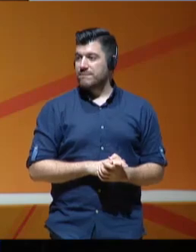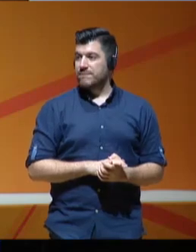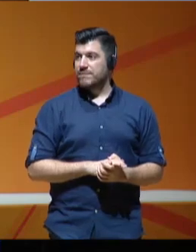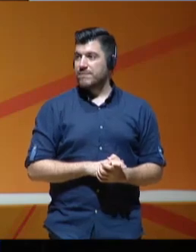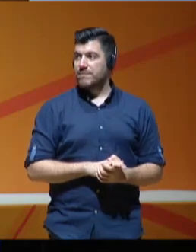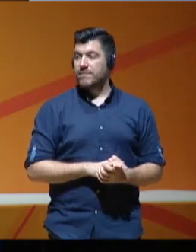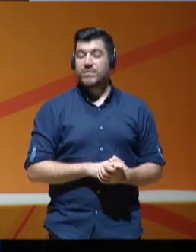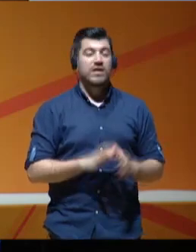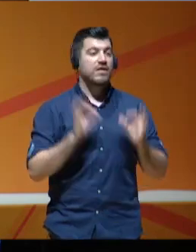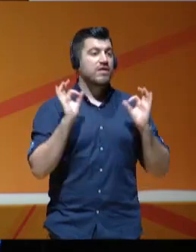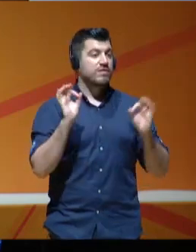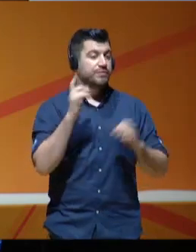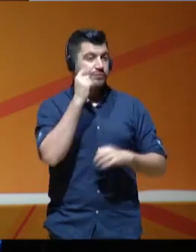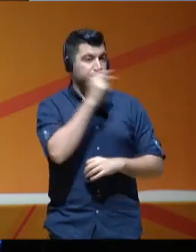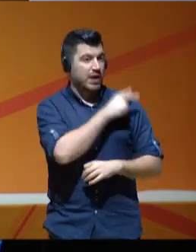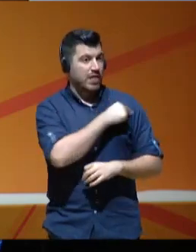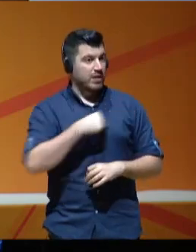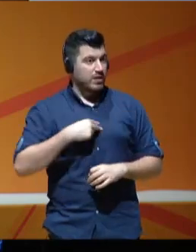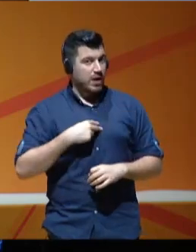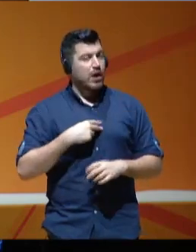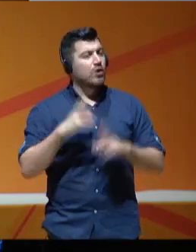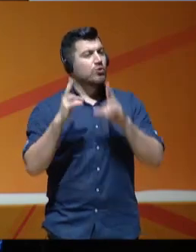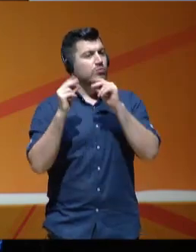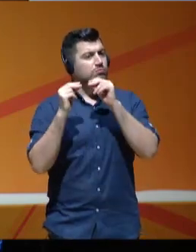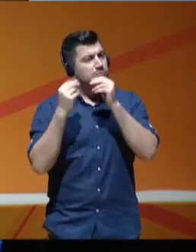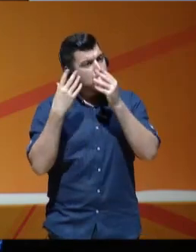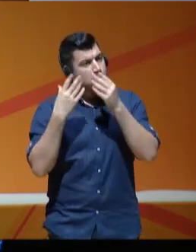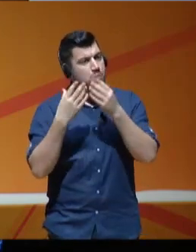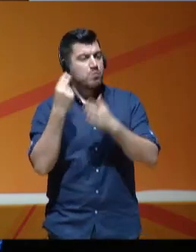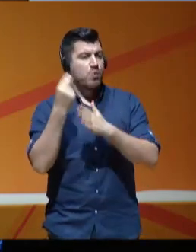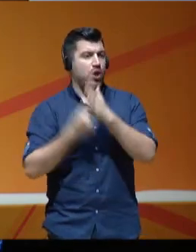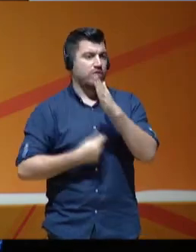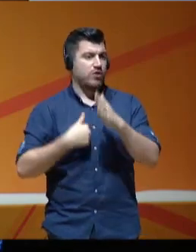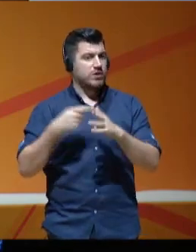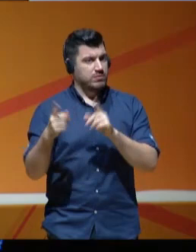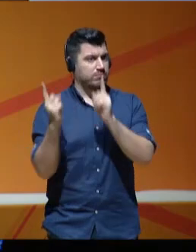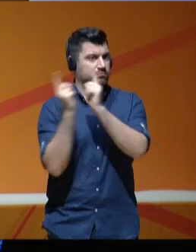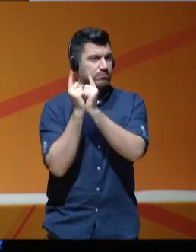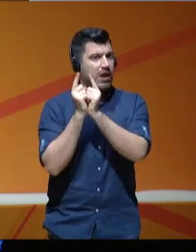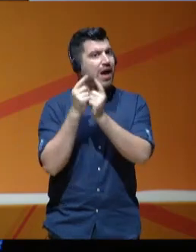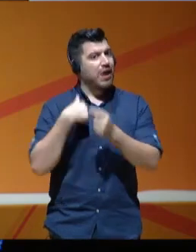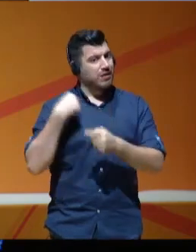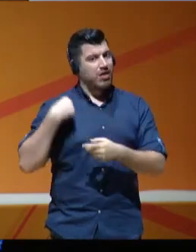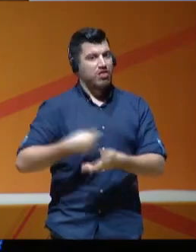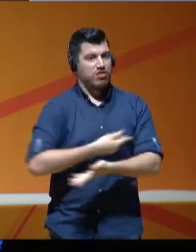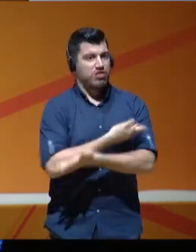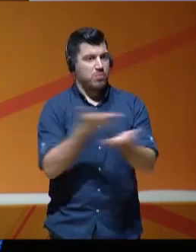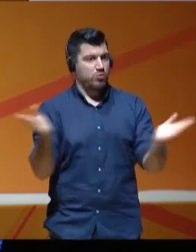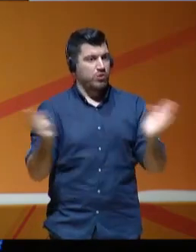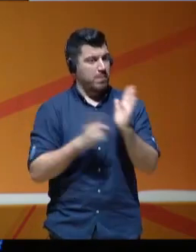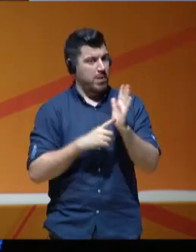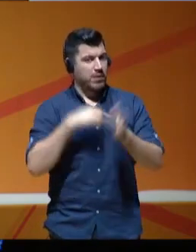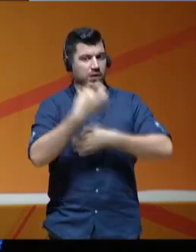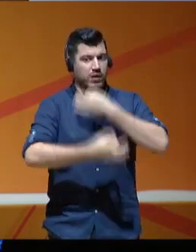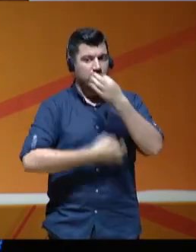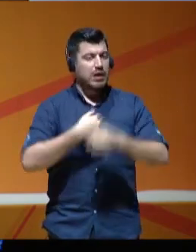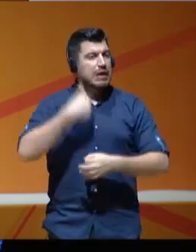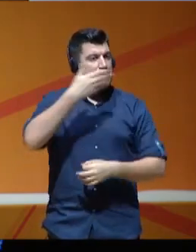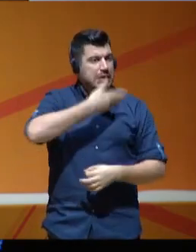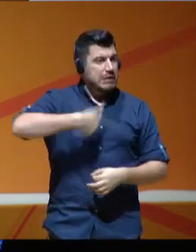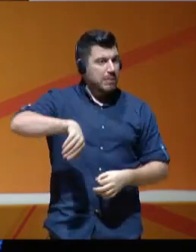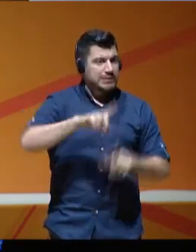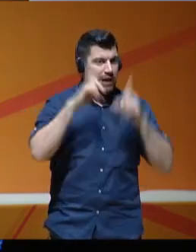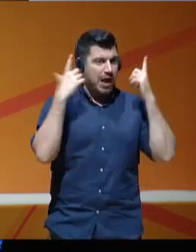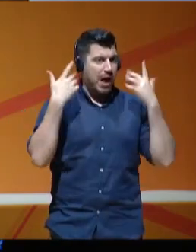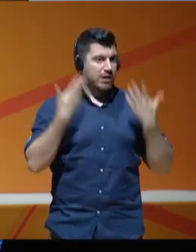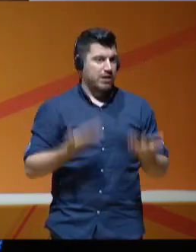Βέβαια, κύριε καθηγητά, το έχουμε συζητήσει κατηδίαν, αλλά καλό είναι να το πούμε και δημόσια. Δεν είμαστε και εμείς Άγιοι.